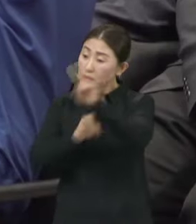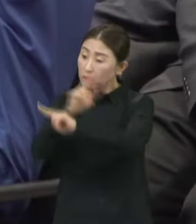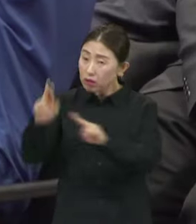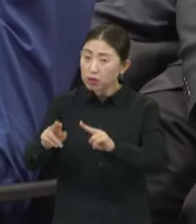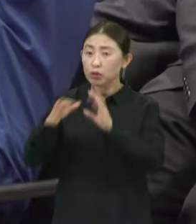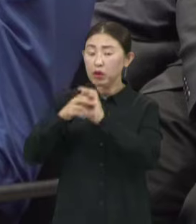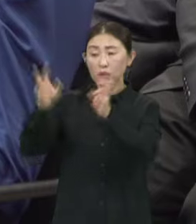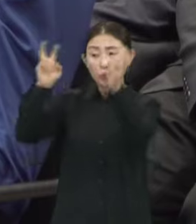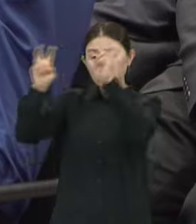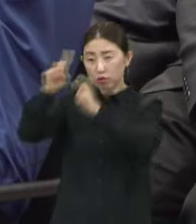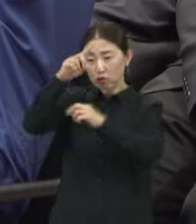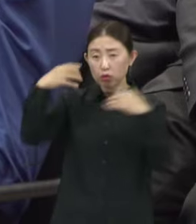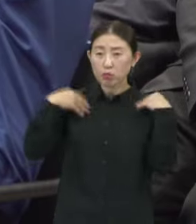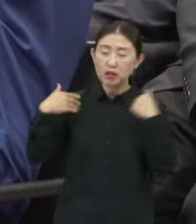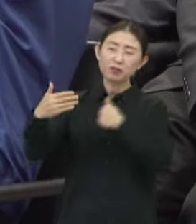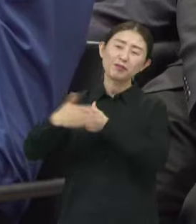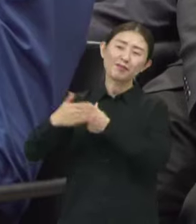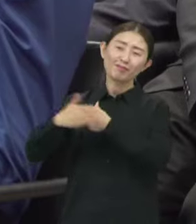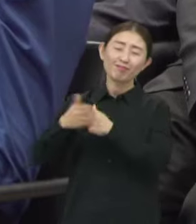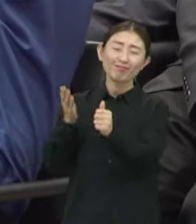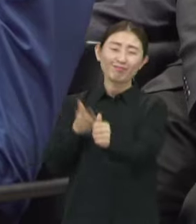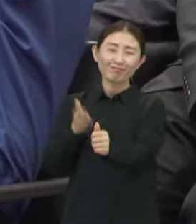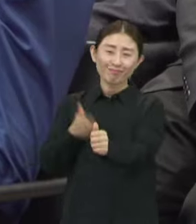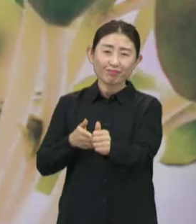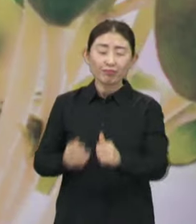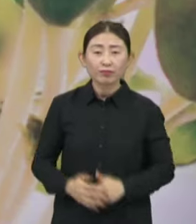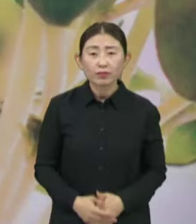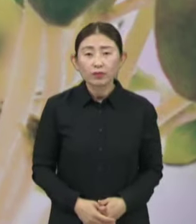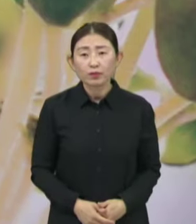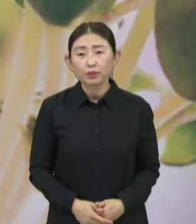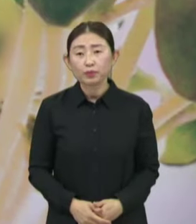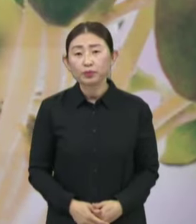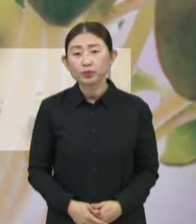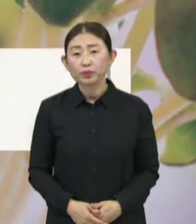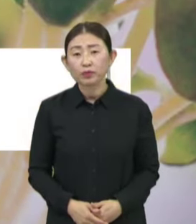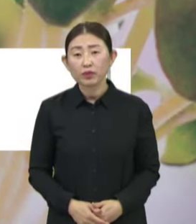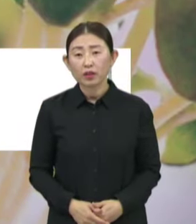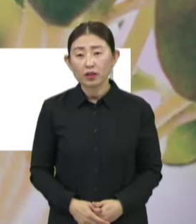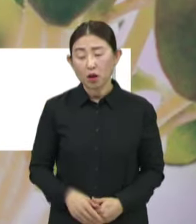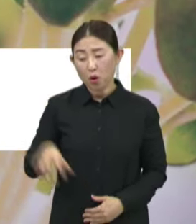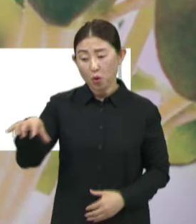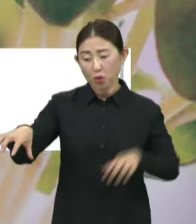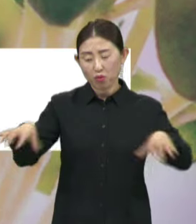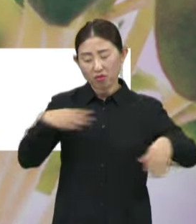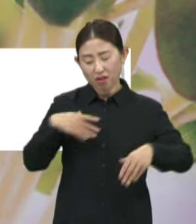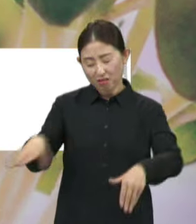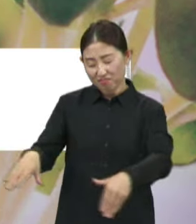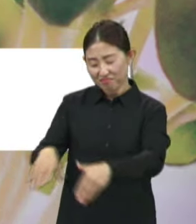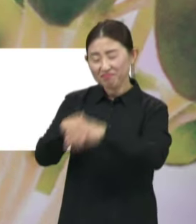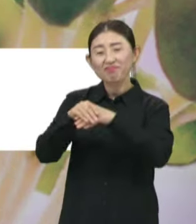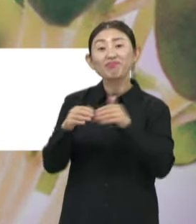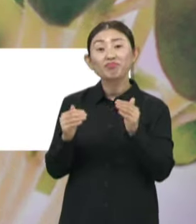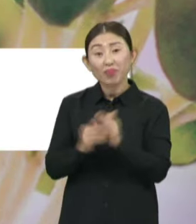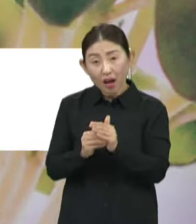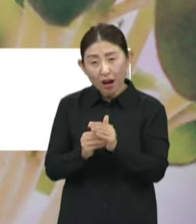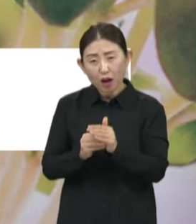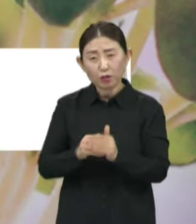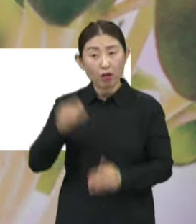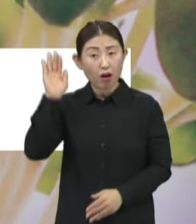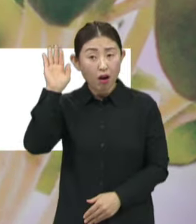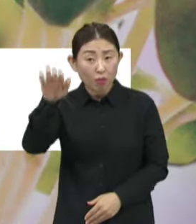기업과 정부에 적극적인 협력을 당부했습니다. MOU 체결을 했고요. 그리고 또 더